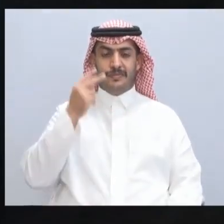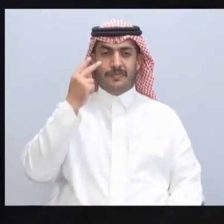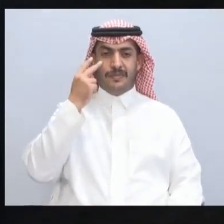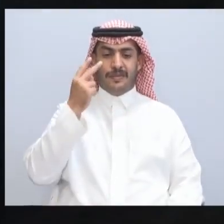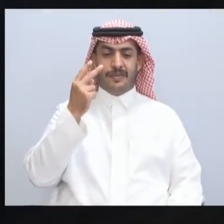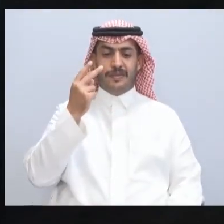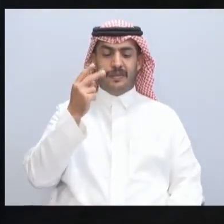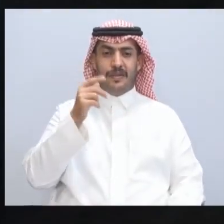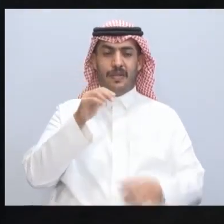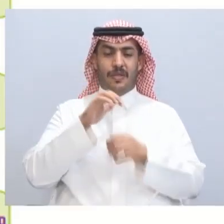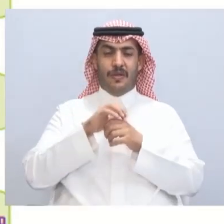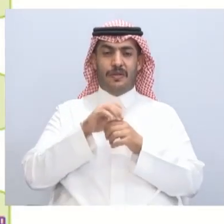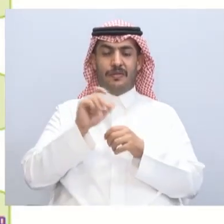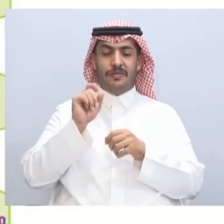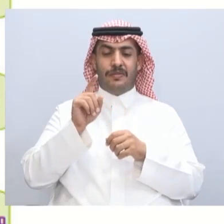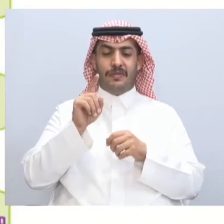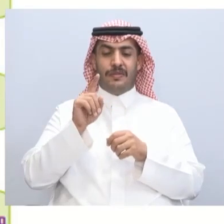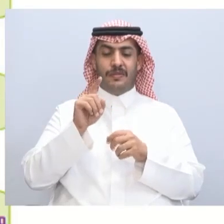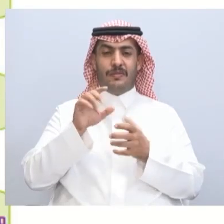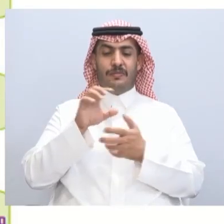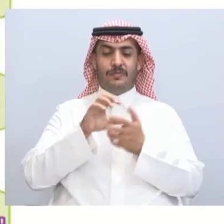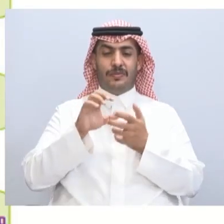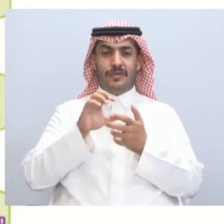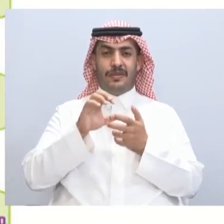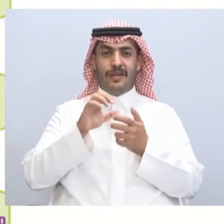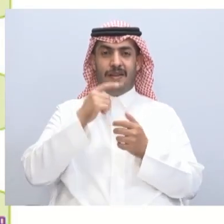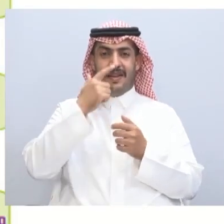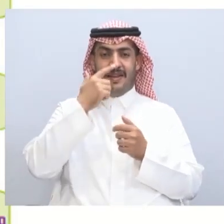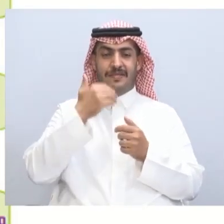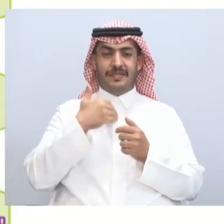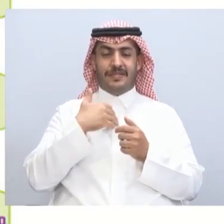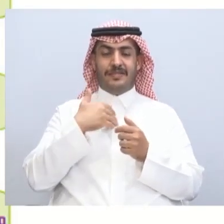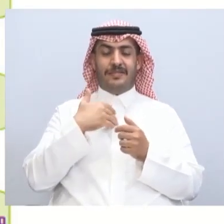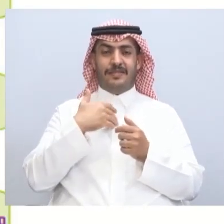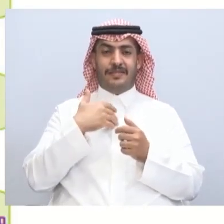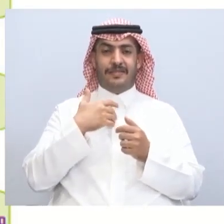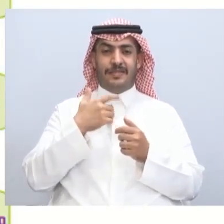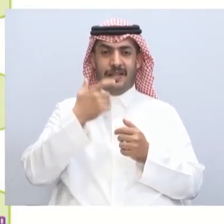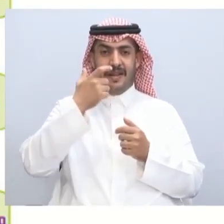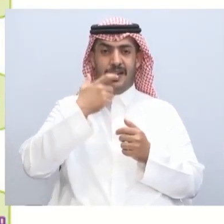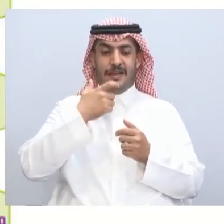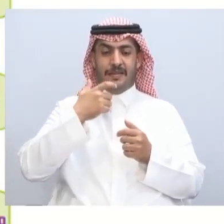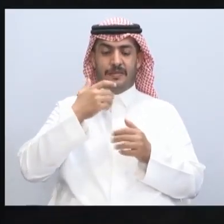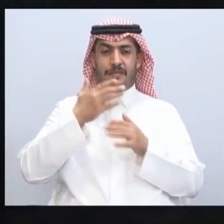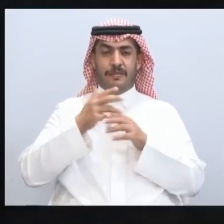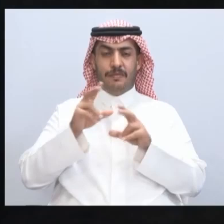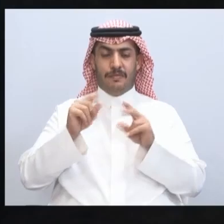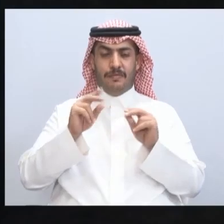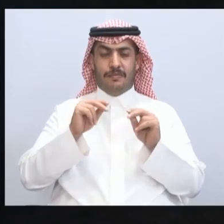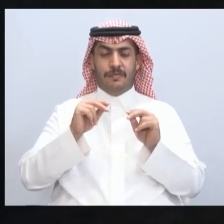مظاهر الضغوط اولا المشكلات النفسيه المشكلات النفسيه